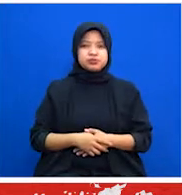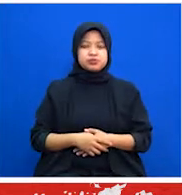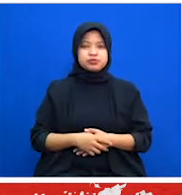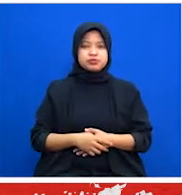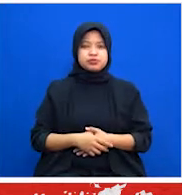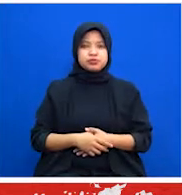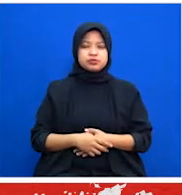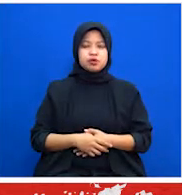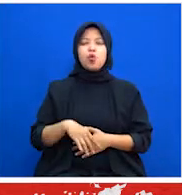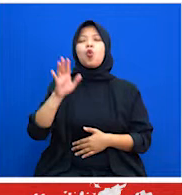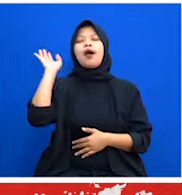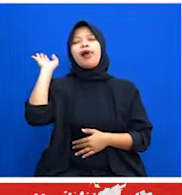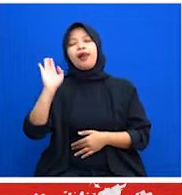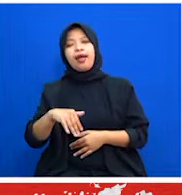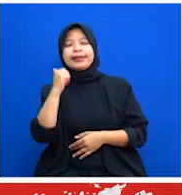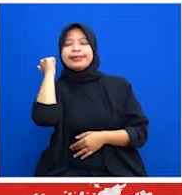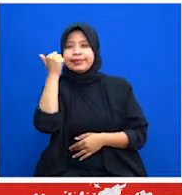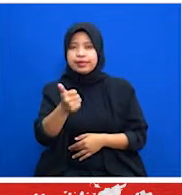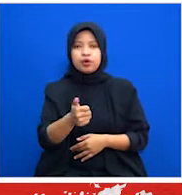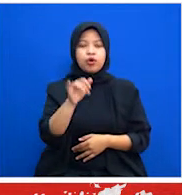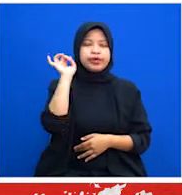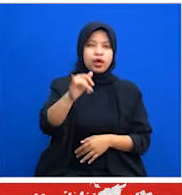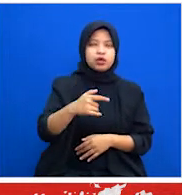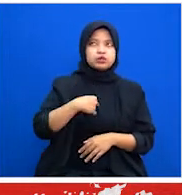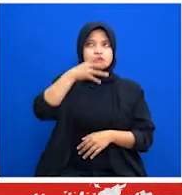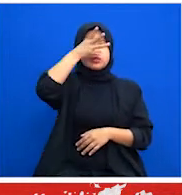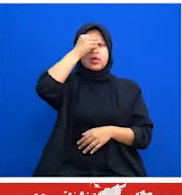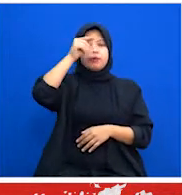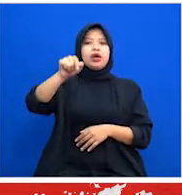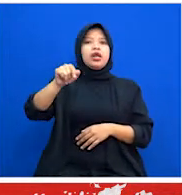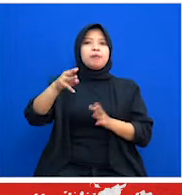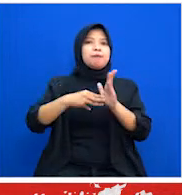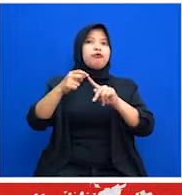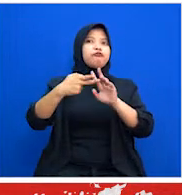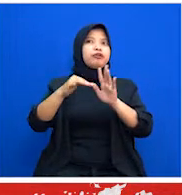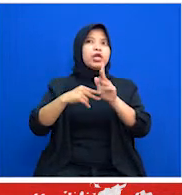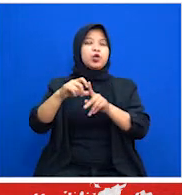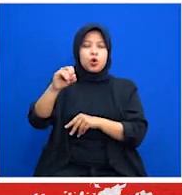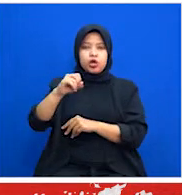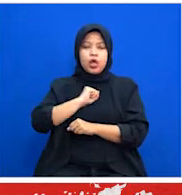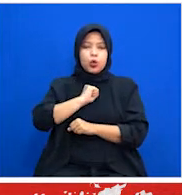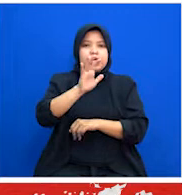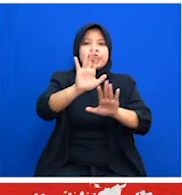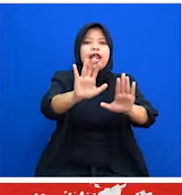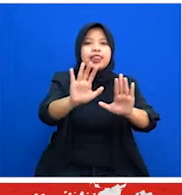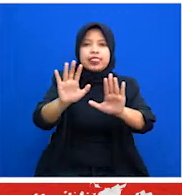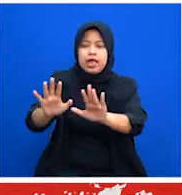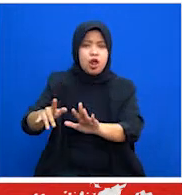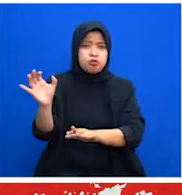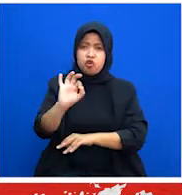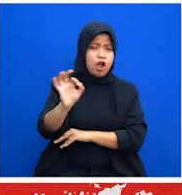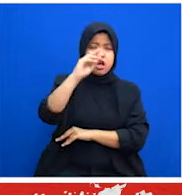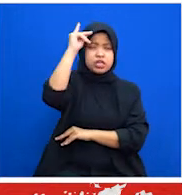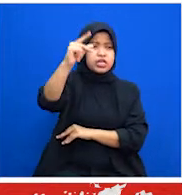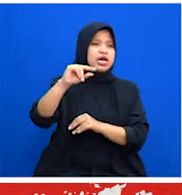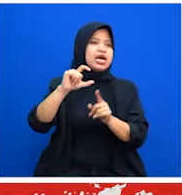klarifikasinya oh iyo Untunglah jauh ada bunga kita jadi nggak takut lagi nih tenang tenang Enggak ada tuh